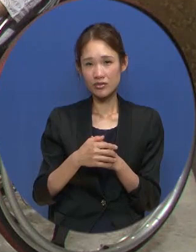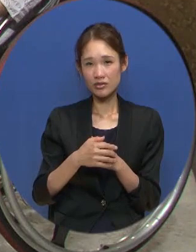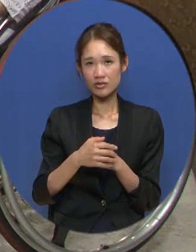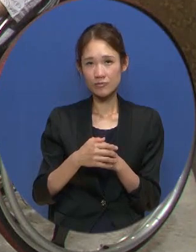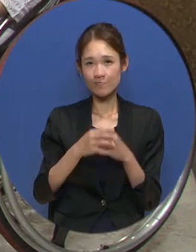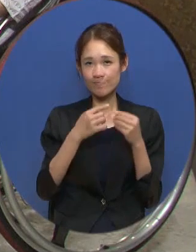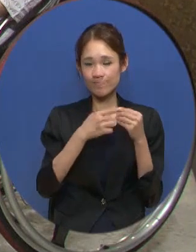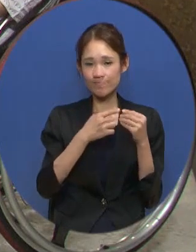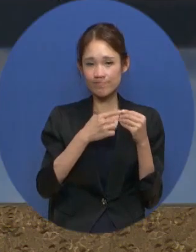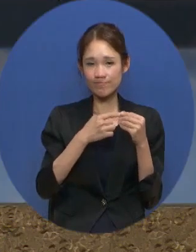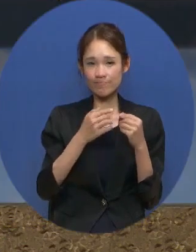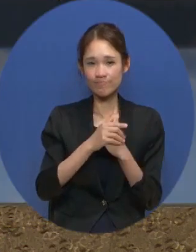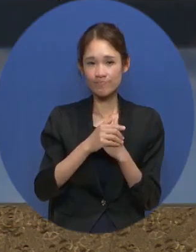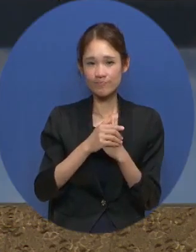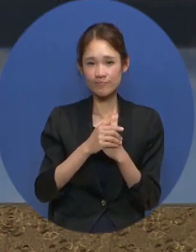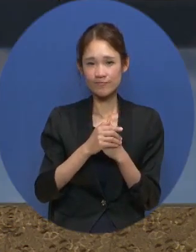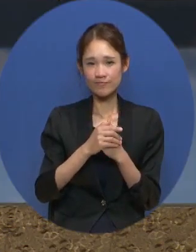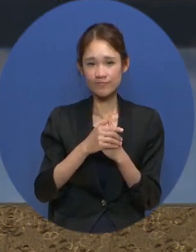일단은